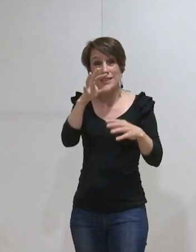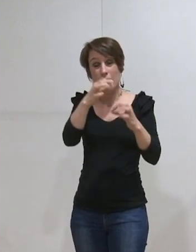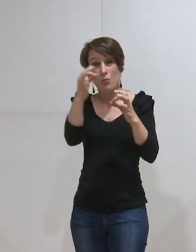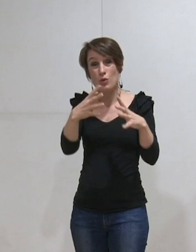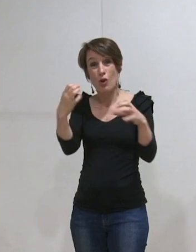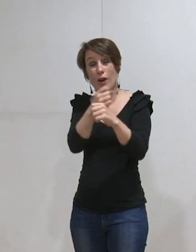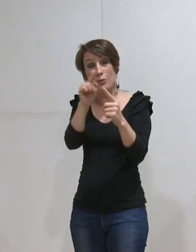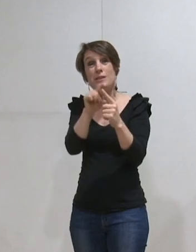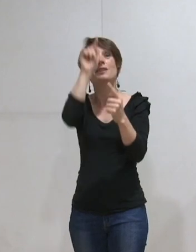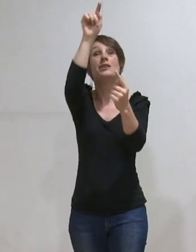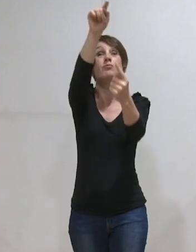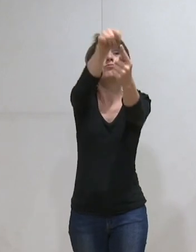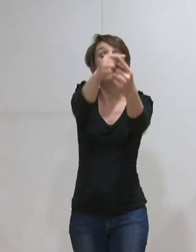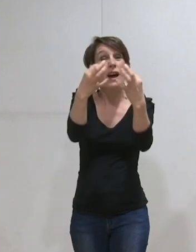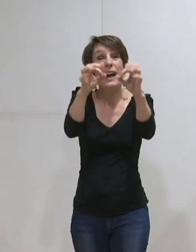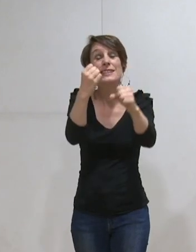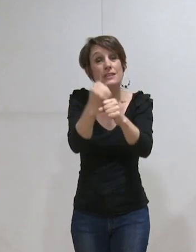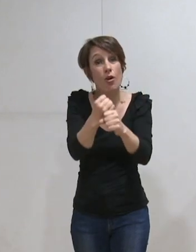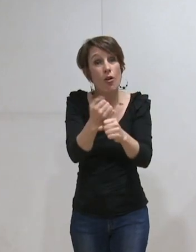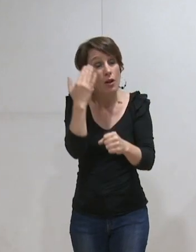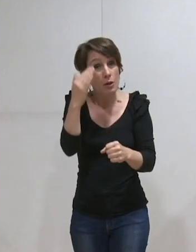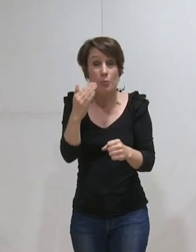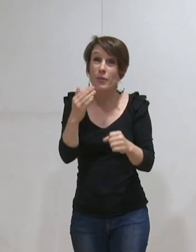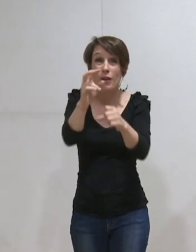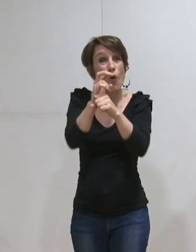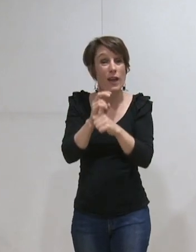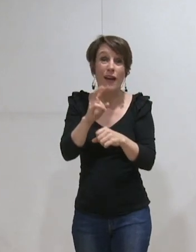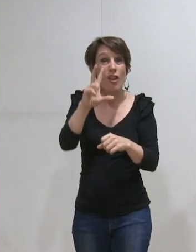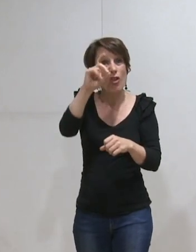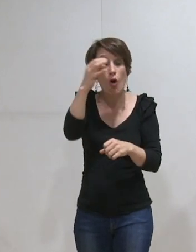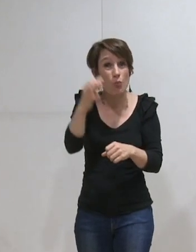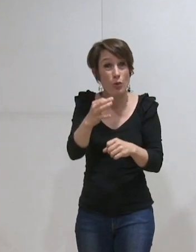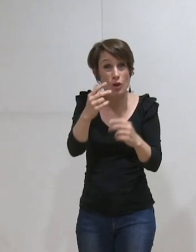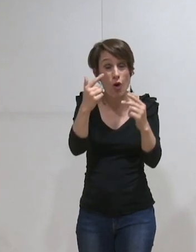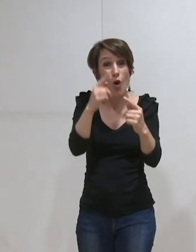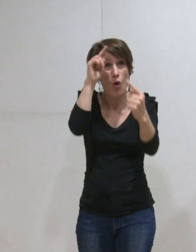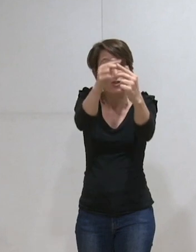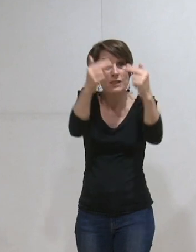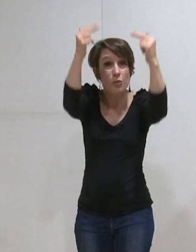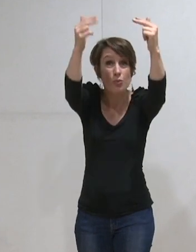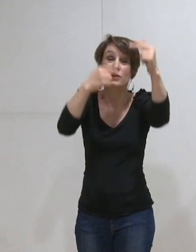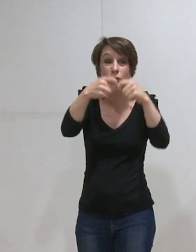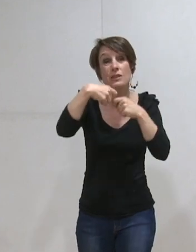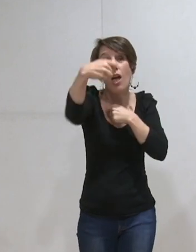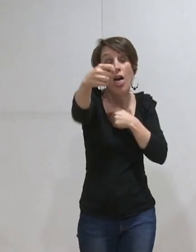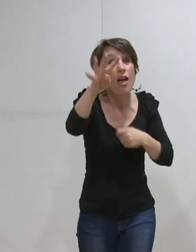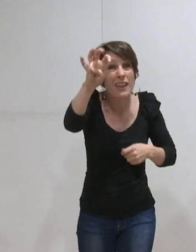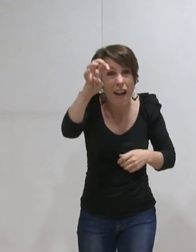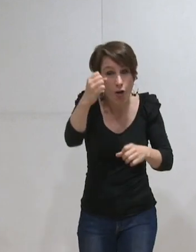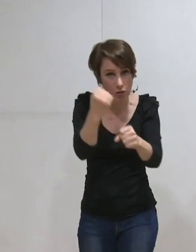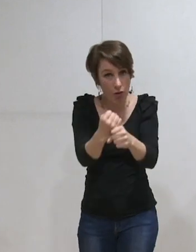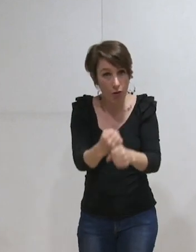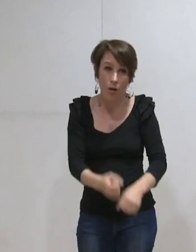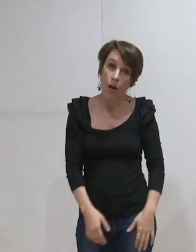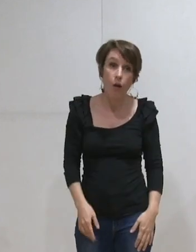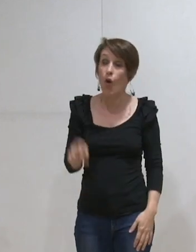si nous étions restés à 30 % ce n'était plus 10 ans mais environ 40 ans que nous fixions comme objectif donc si 25 % de logement social